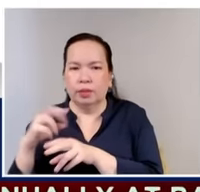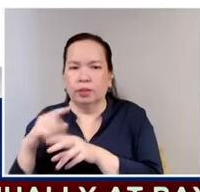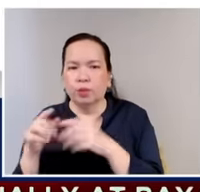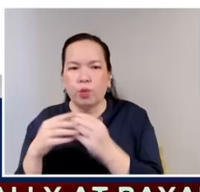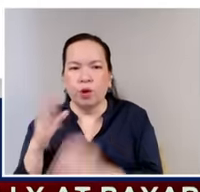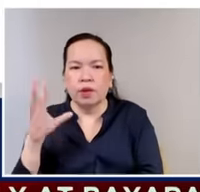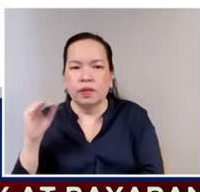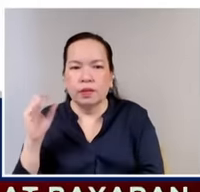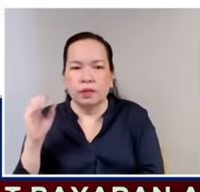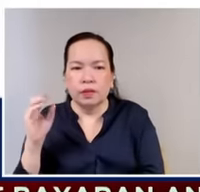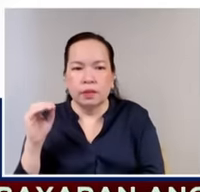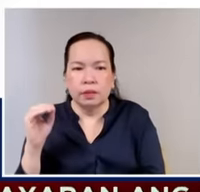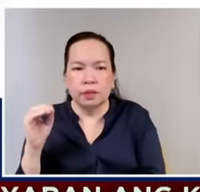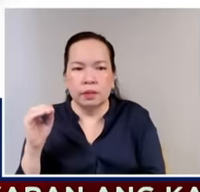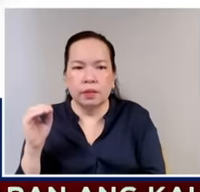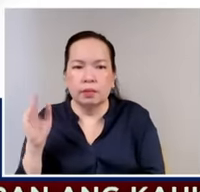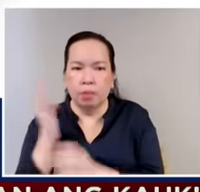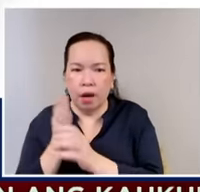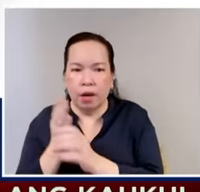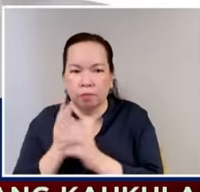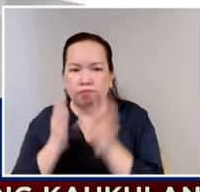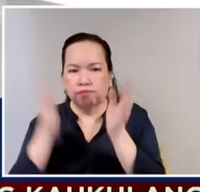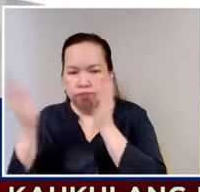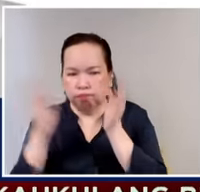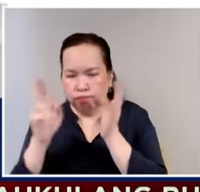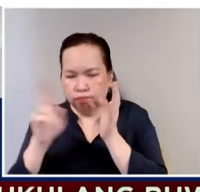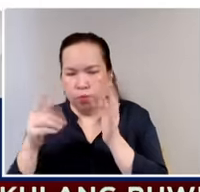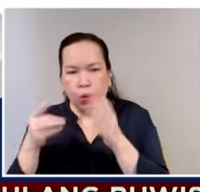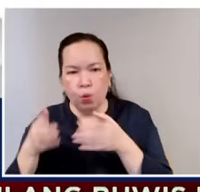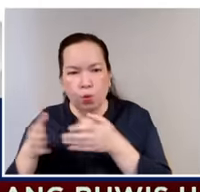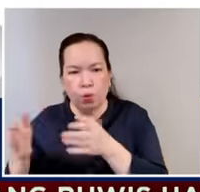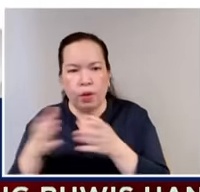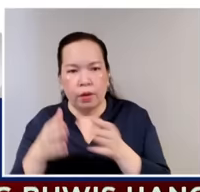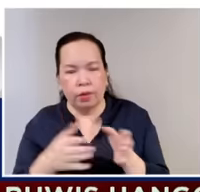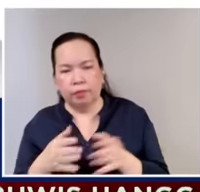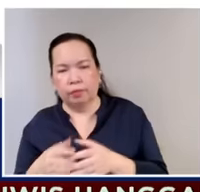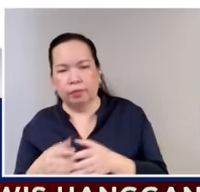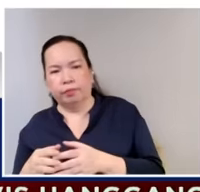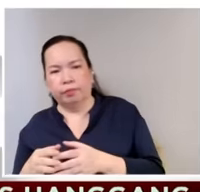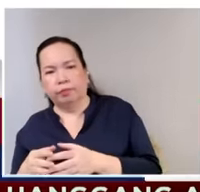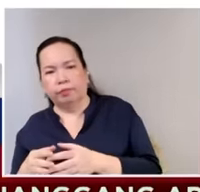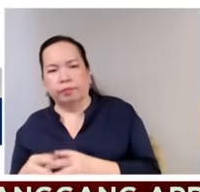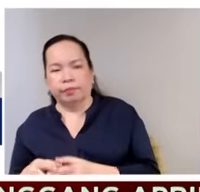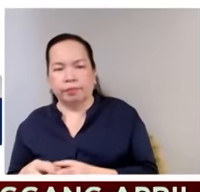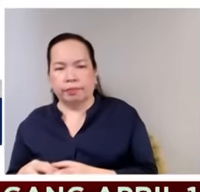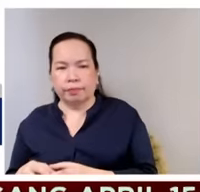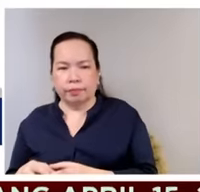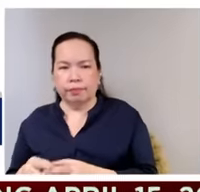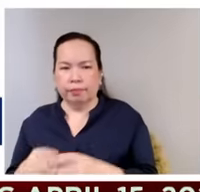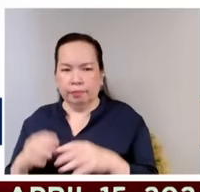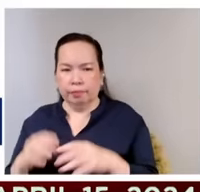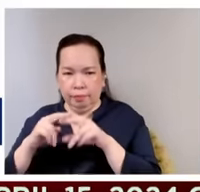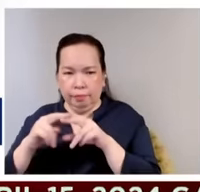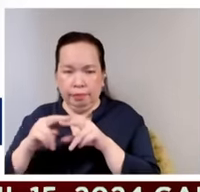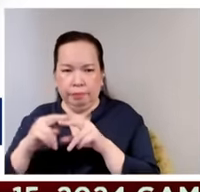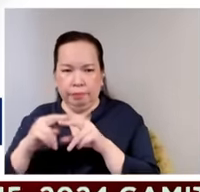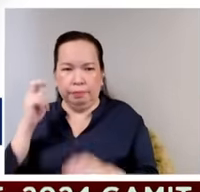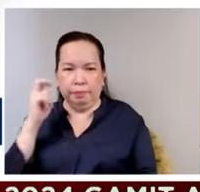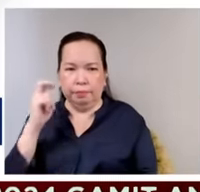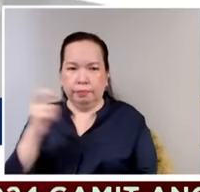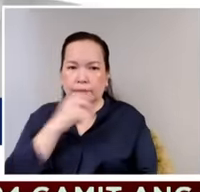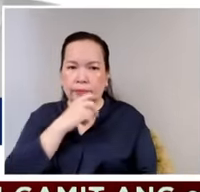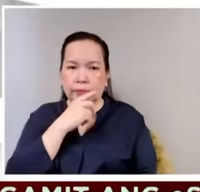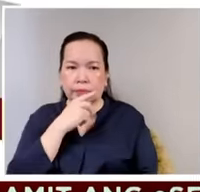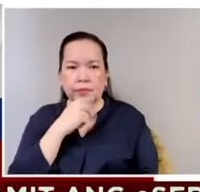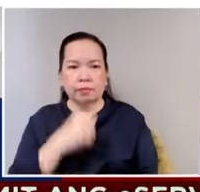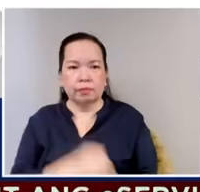sa mga apektadong ruta. There's Route 1 and Route 2 na na-identify na ho namin. And ang ilalagay po namin dyan